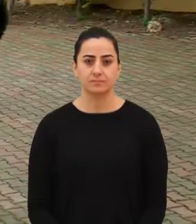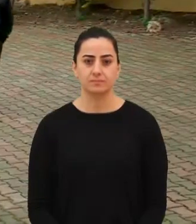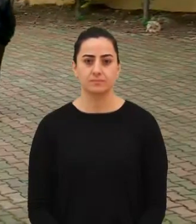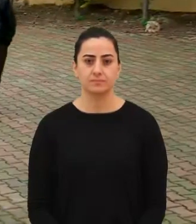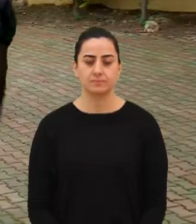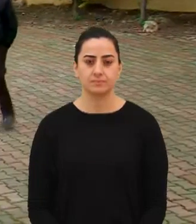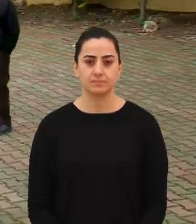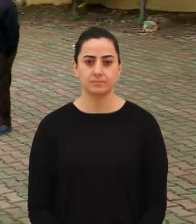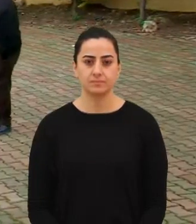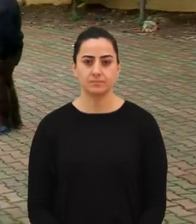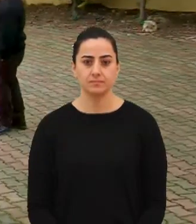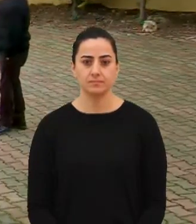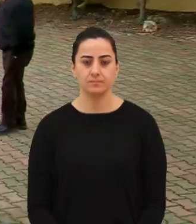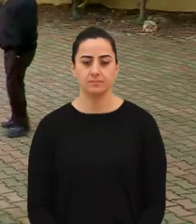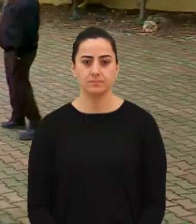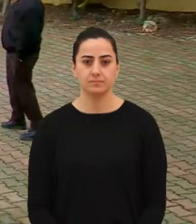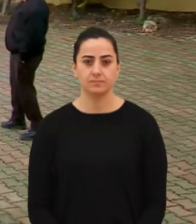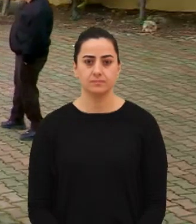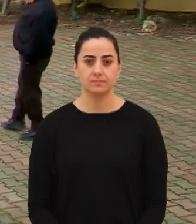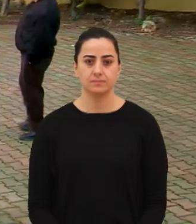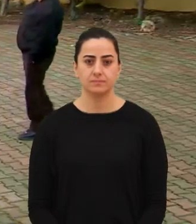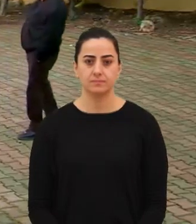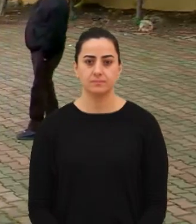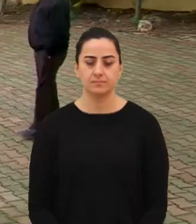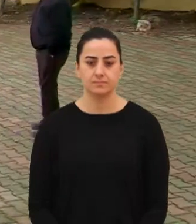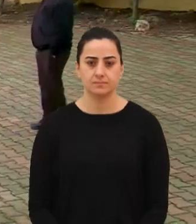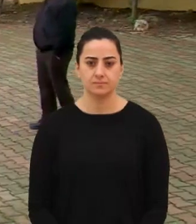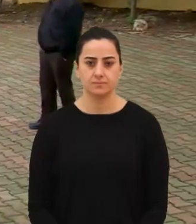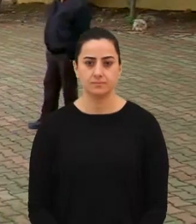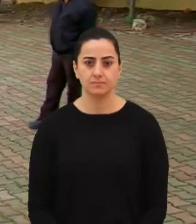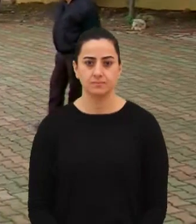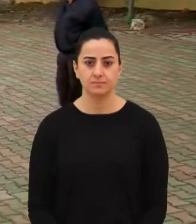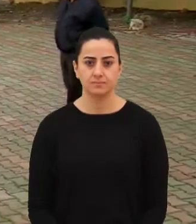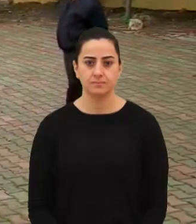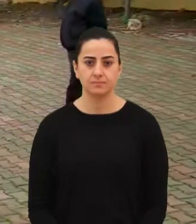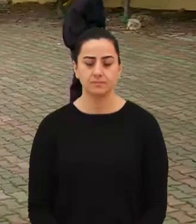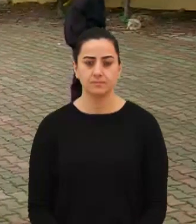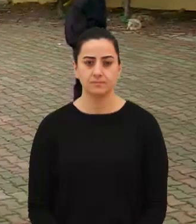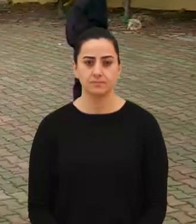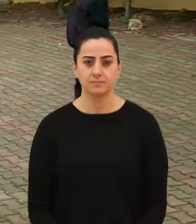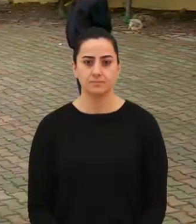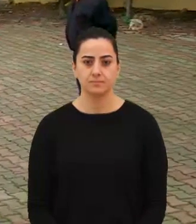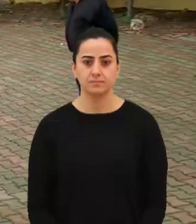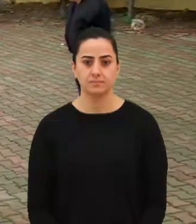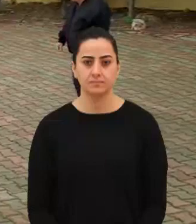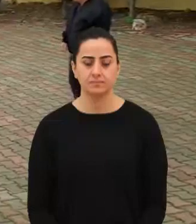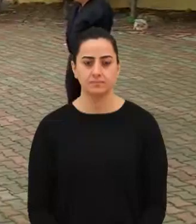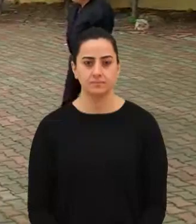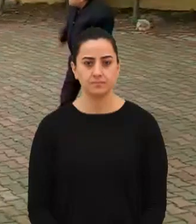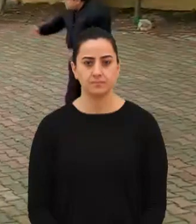Sarp'ın arabası bahçe kapısından garaja girdi. Şükrü elleri ceplerinde simsar gibi bekliyor.